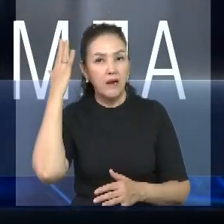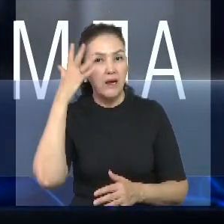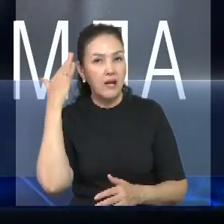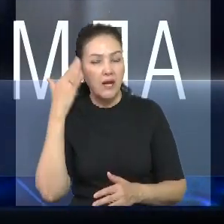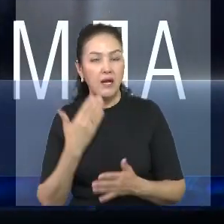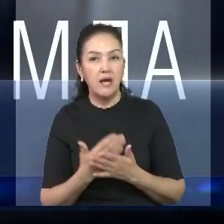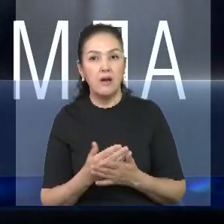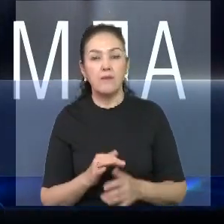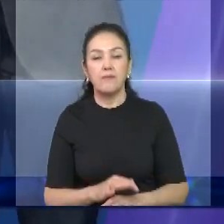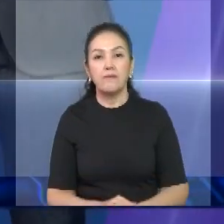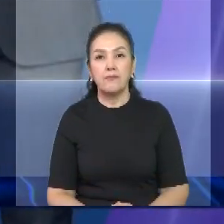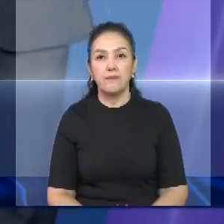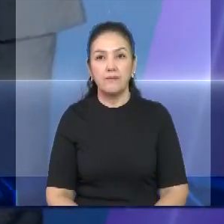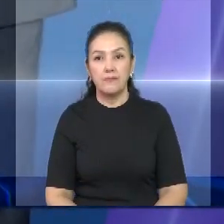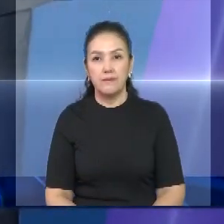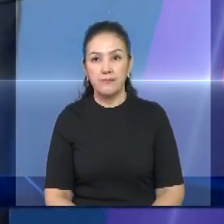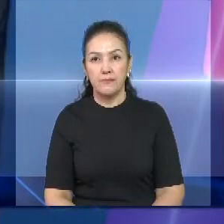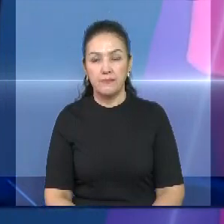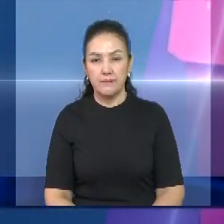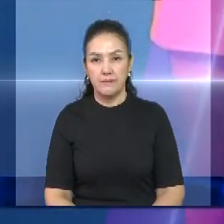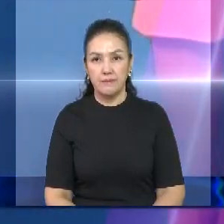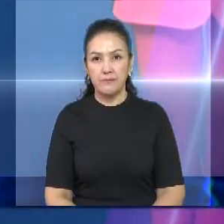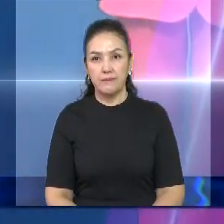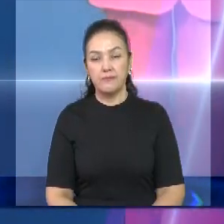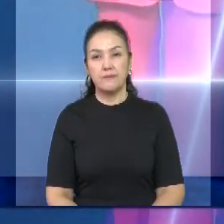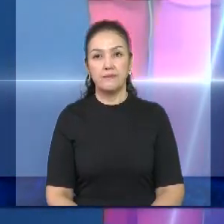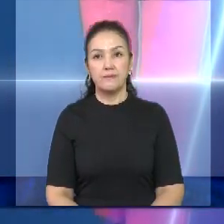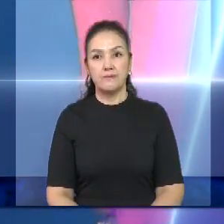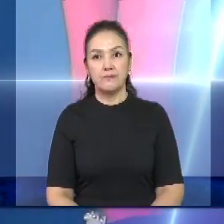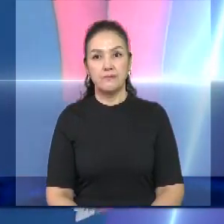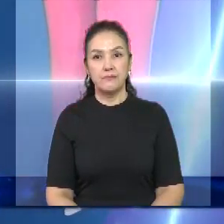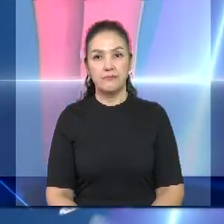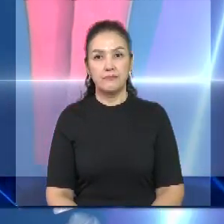развлекательное интеллектуальное шоу. Николай Сырбов, Самат Каликенов, Миржан Аманжолов, телеканал «Актобе».